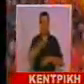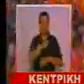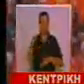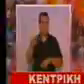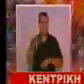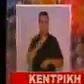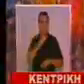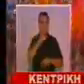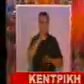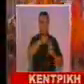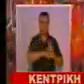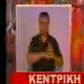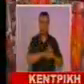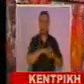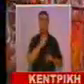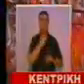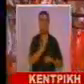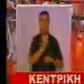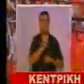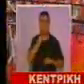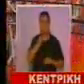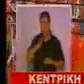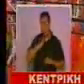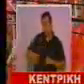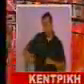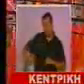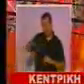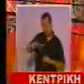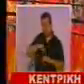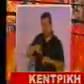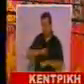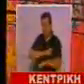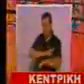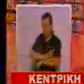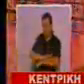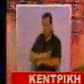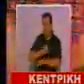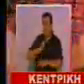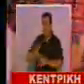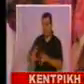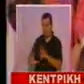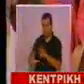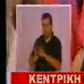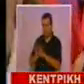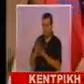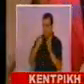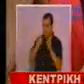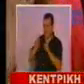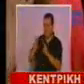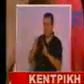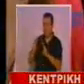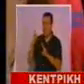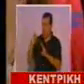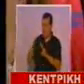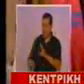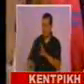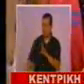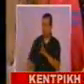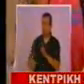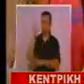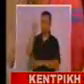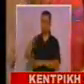πολιτικού συστήματος μπροστά σε ένα ισχυρό ανερχόμενο λαϊκό κίνημα, μπροστά σε μια ισχυρή